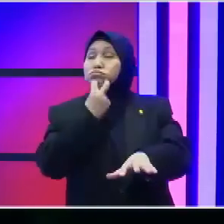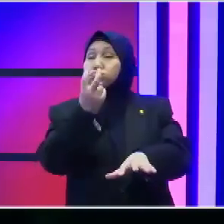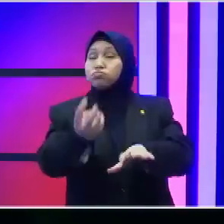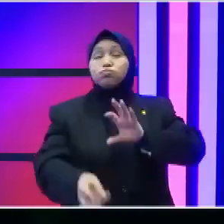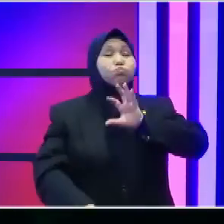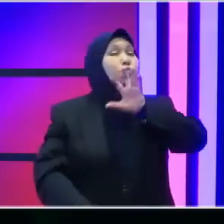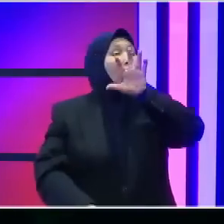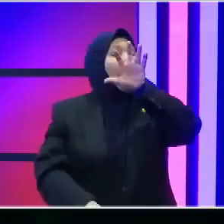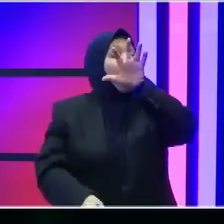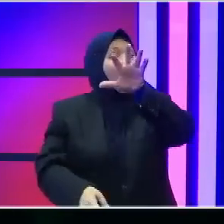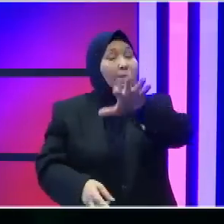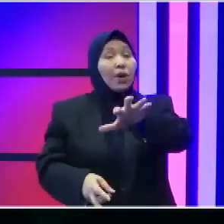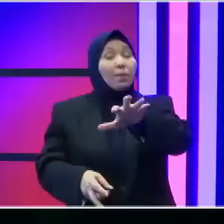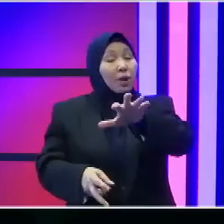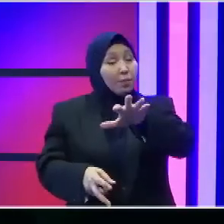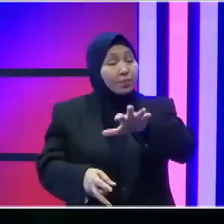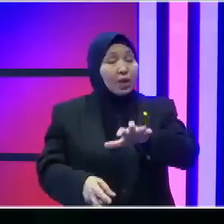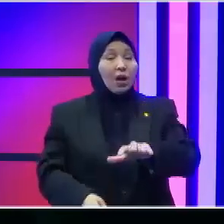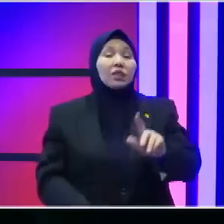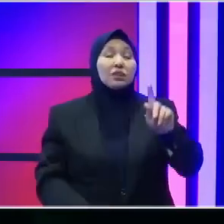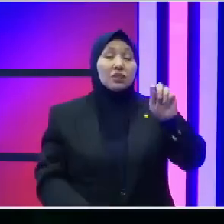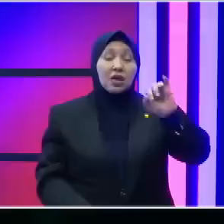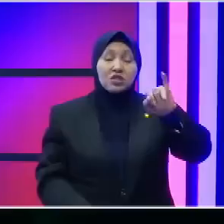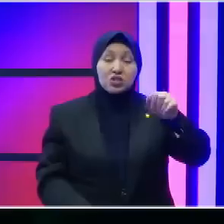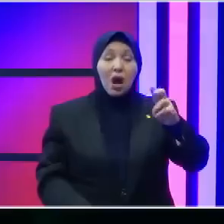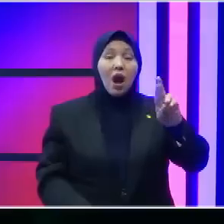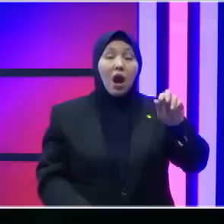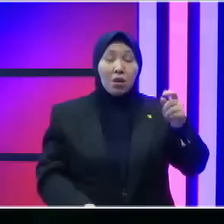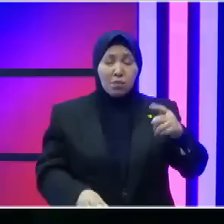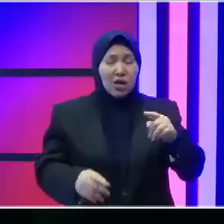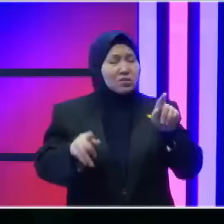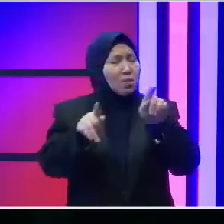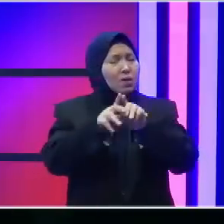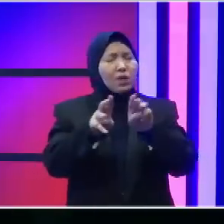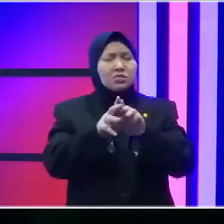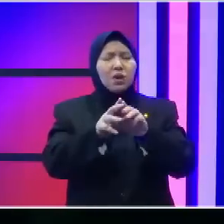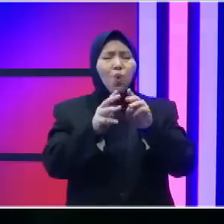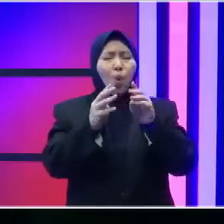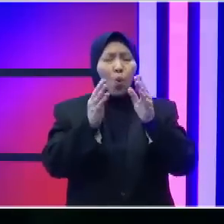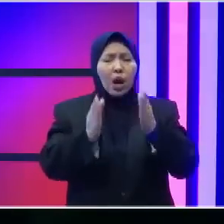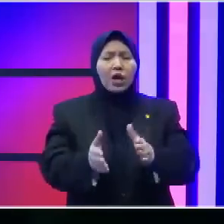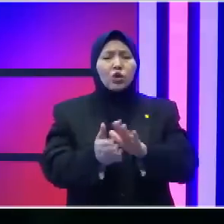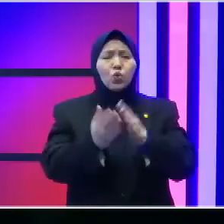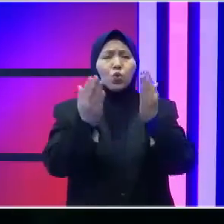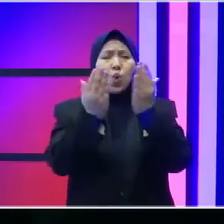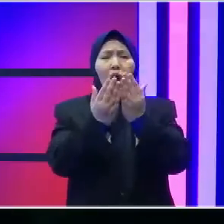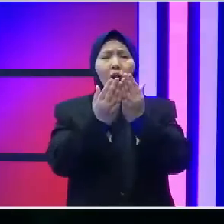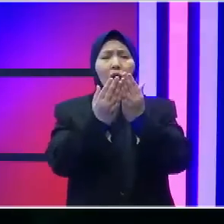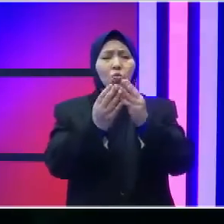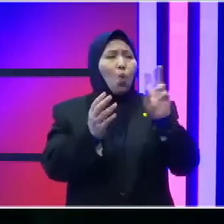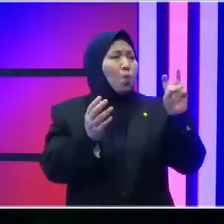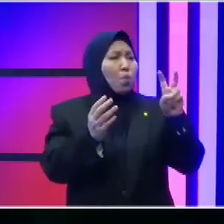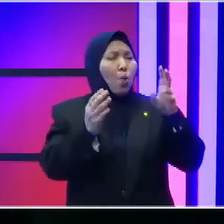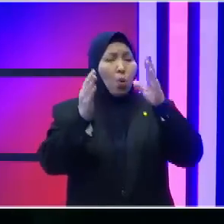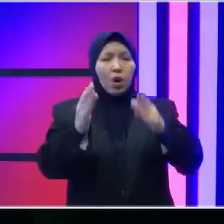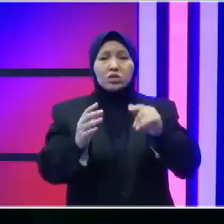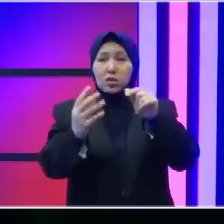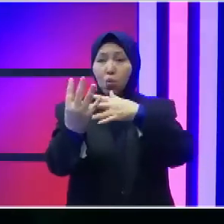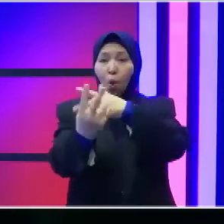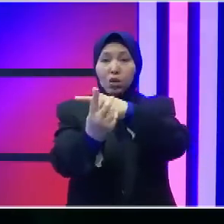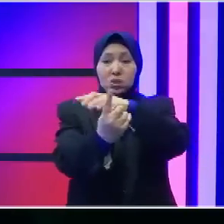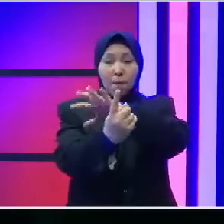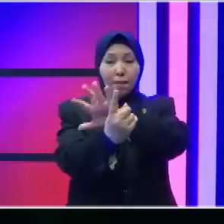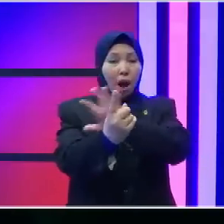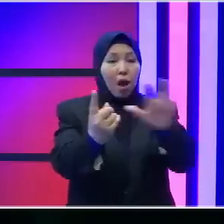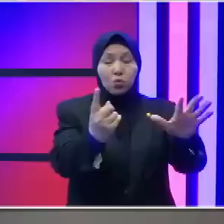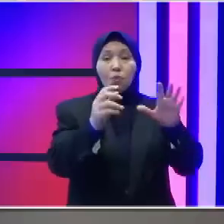wa akhfa. Dia tajhar ini ustaz ya, macam ada orang berdoa, dia berdoa tu sampai orang 20 orang kat satu jemaah tu boleh dengar.